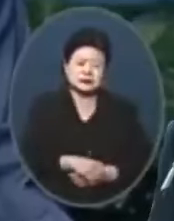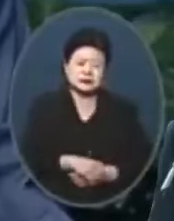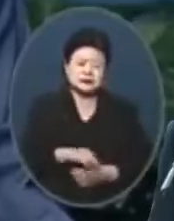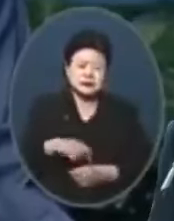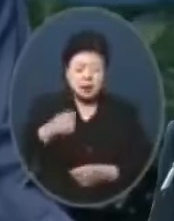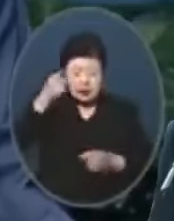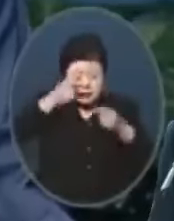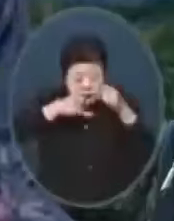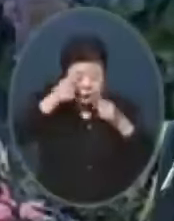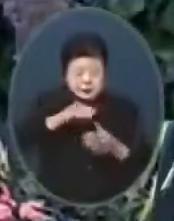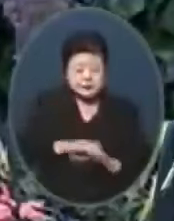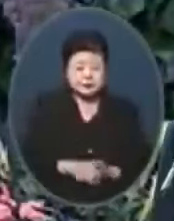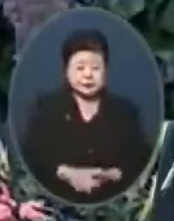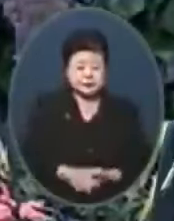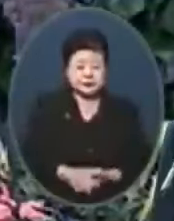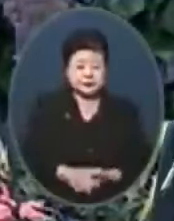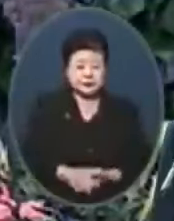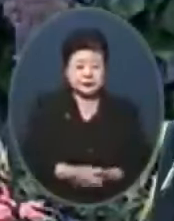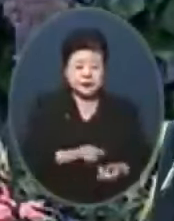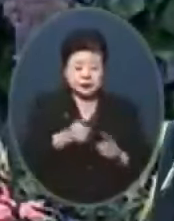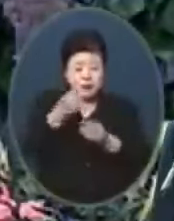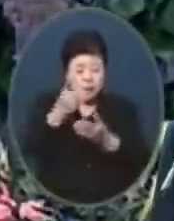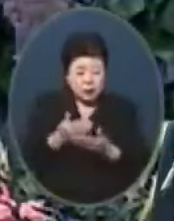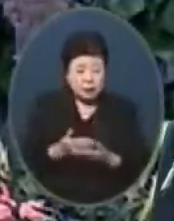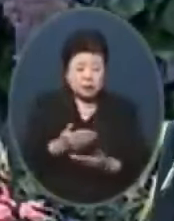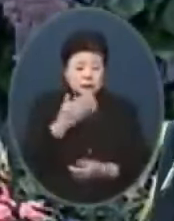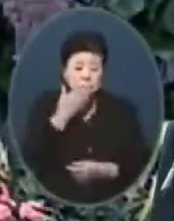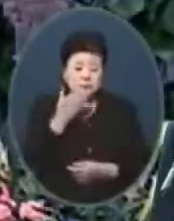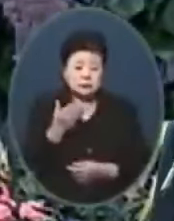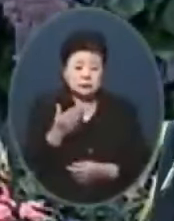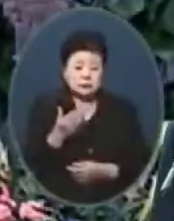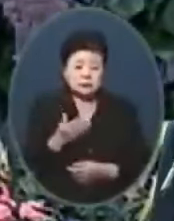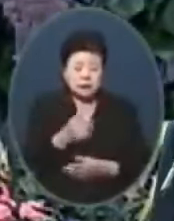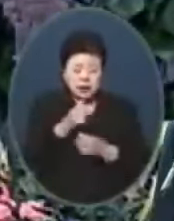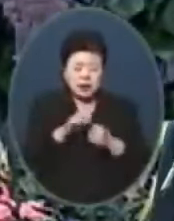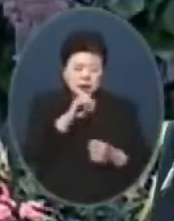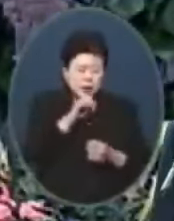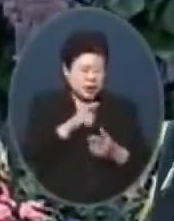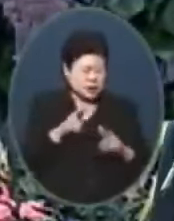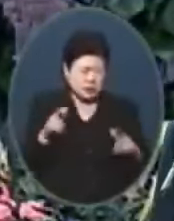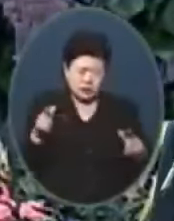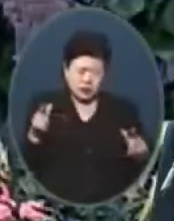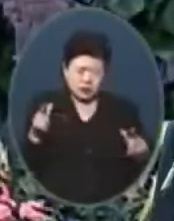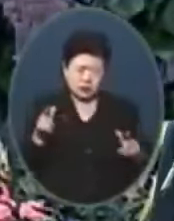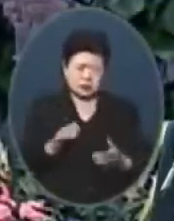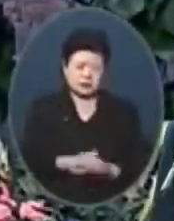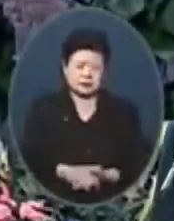자기의 슬픔을 치유받을 수가 있거든요. 그때부터 하나님을 원망하지 않았다는 것입니다.